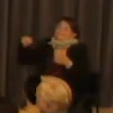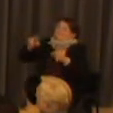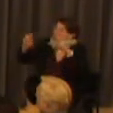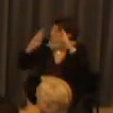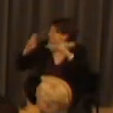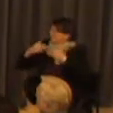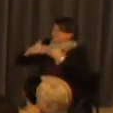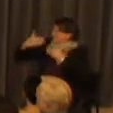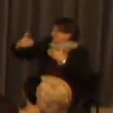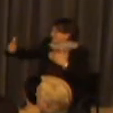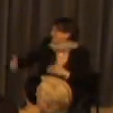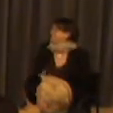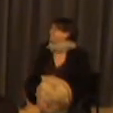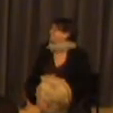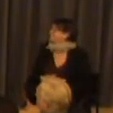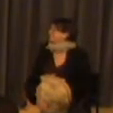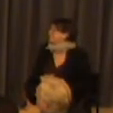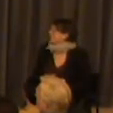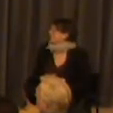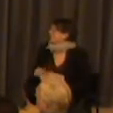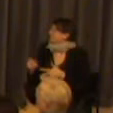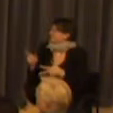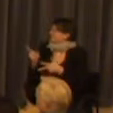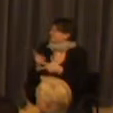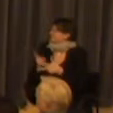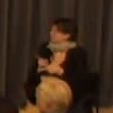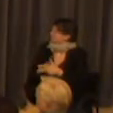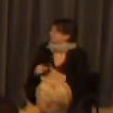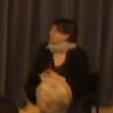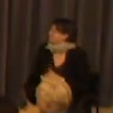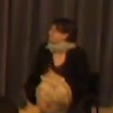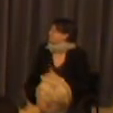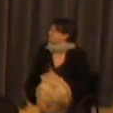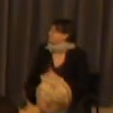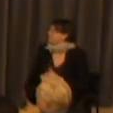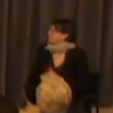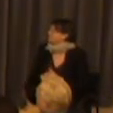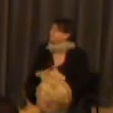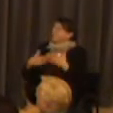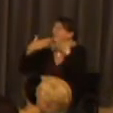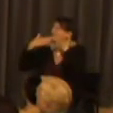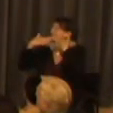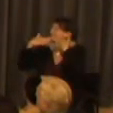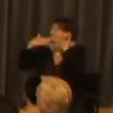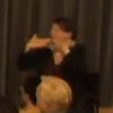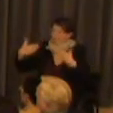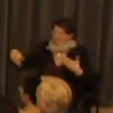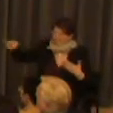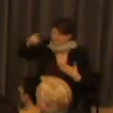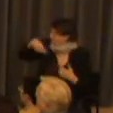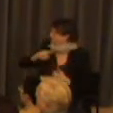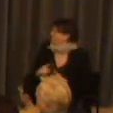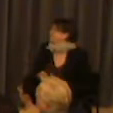m'agradaria donar tres desitjos als titulats. El primer és moltes gràcies